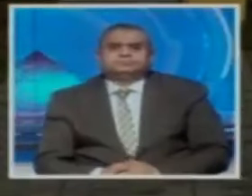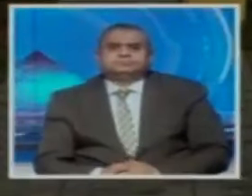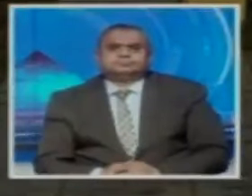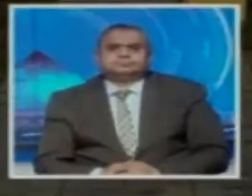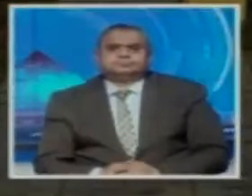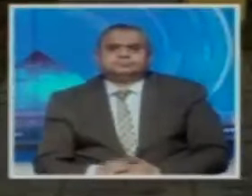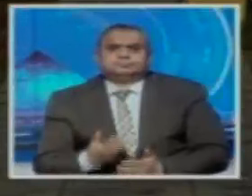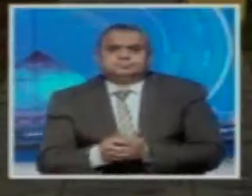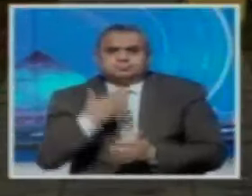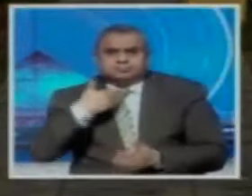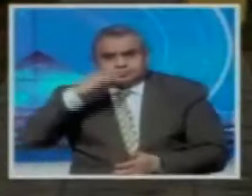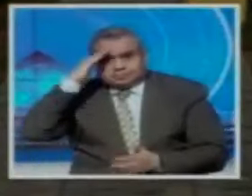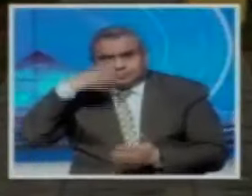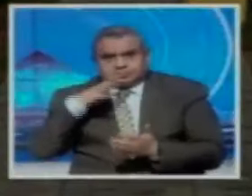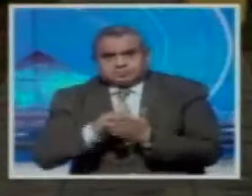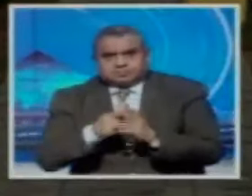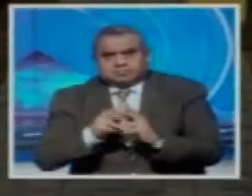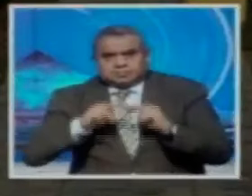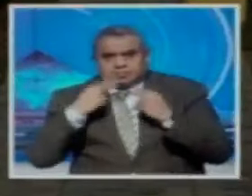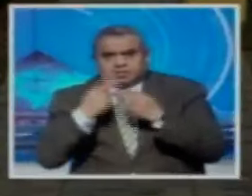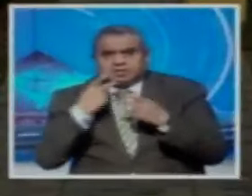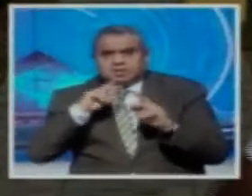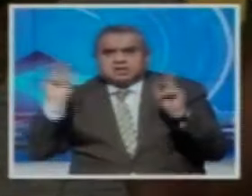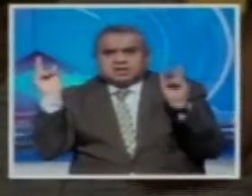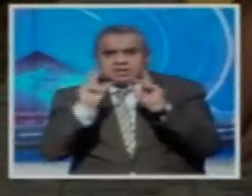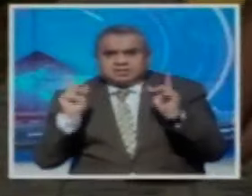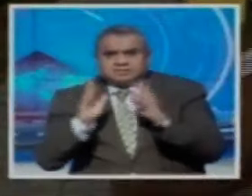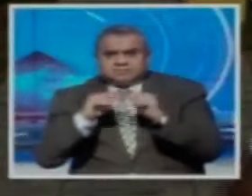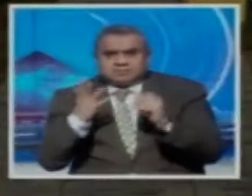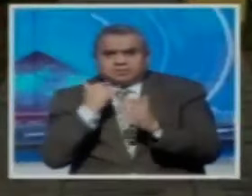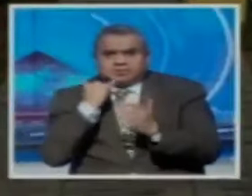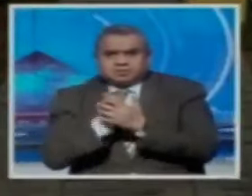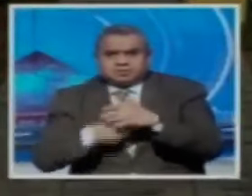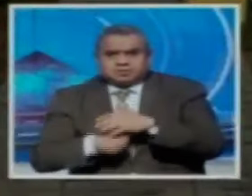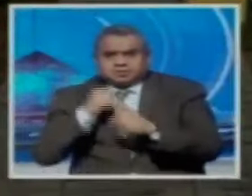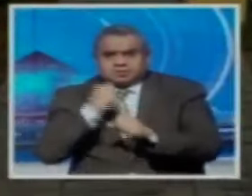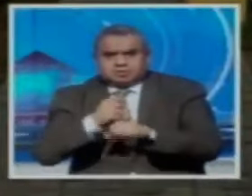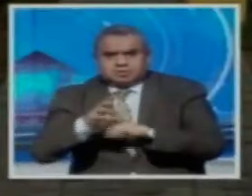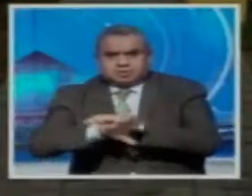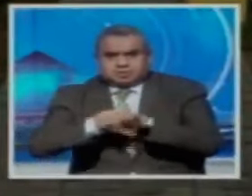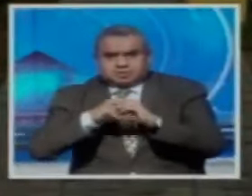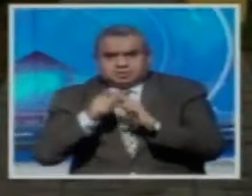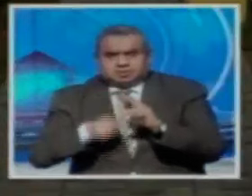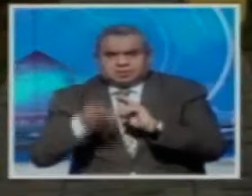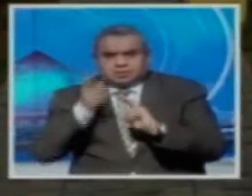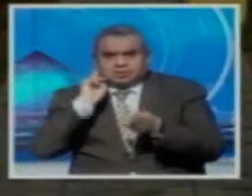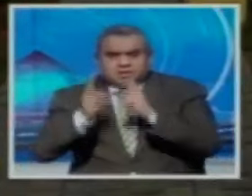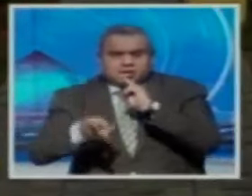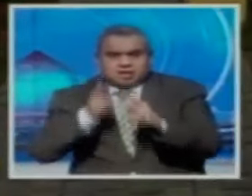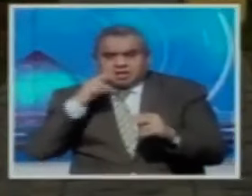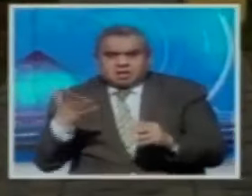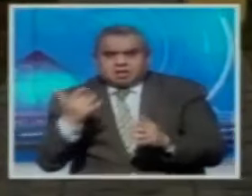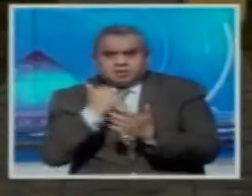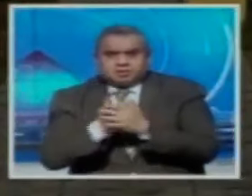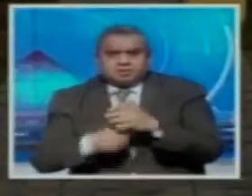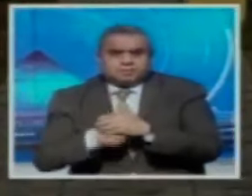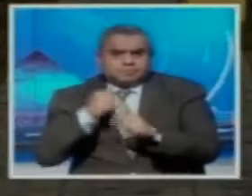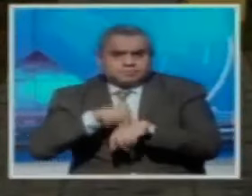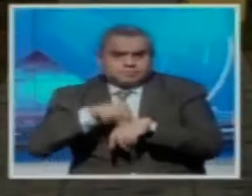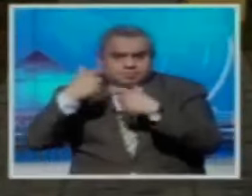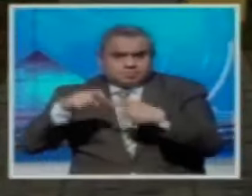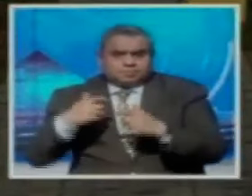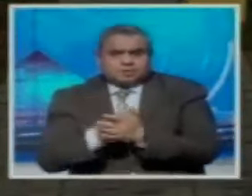نعم، تحياتي لك في البداية ولجميع مشاهدي التلفزيون المصري. بالفعل يعني ما زالت الفعاليات مستمرة في جميع أنحاء